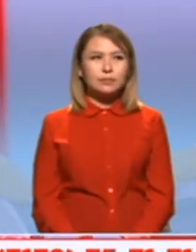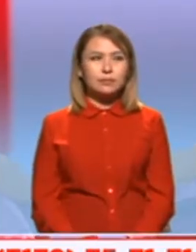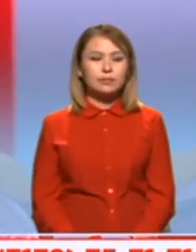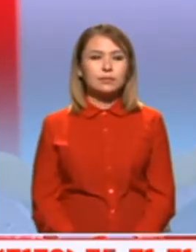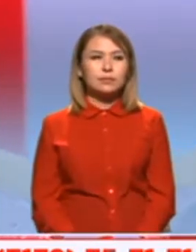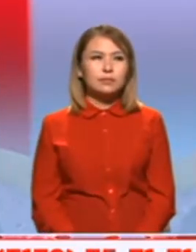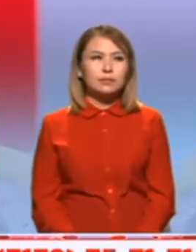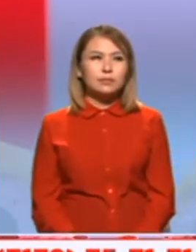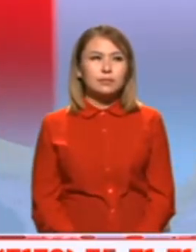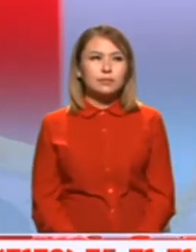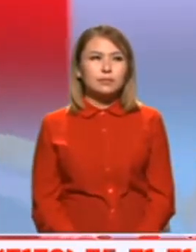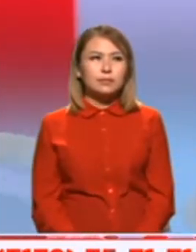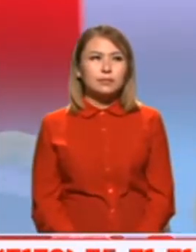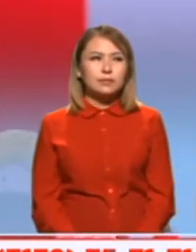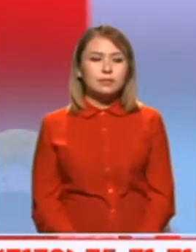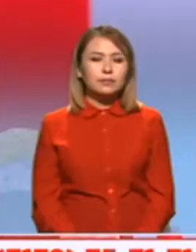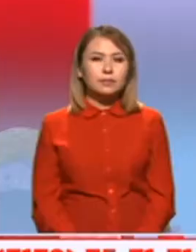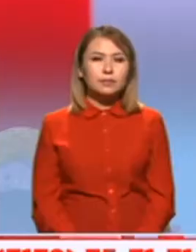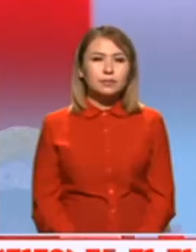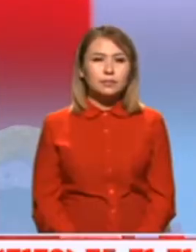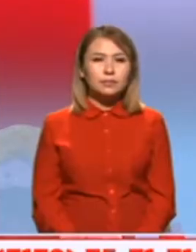Түсінікті ғой, Жадыра?